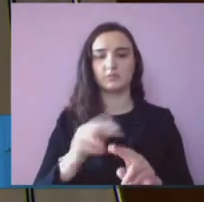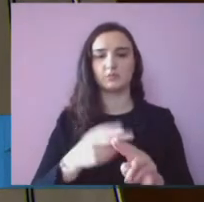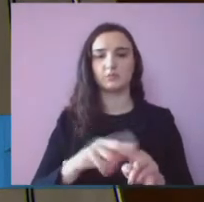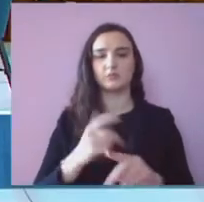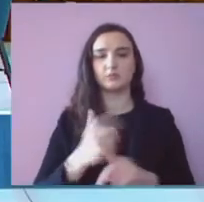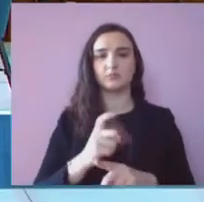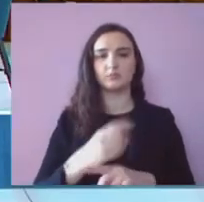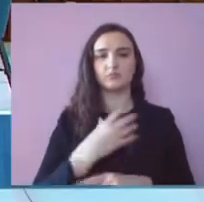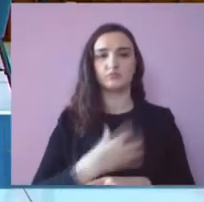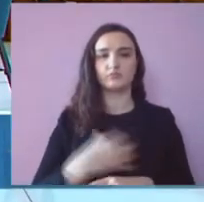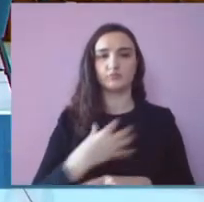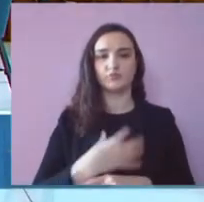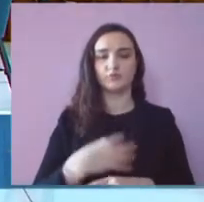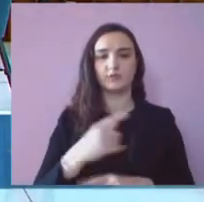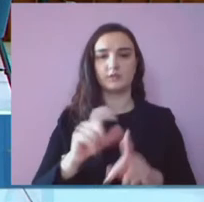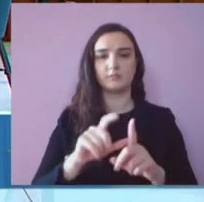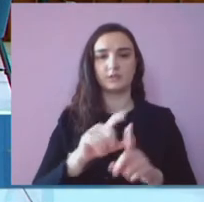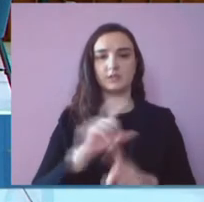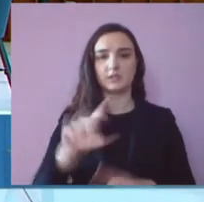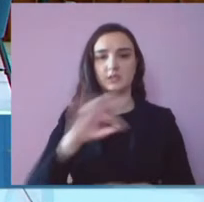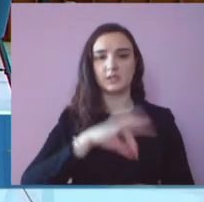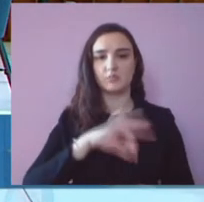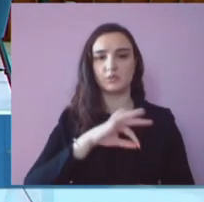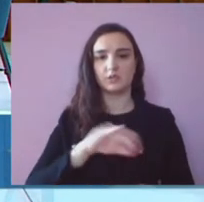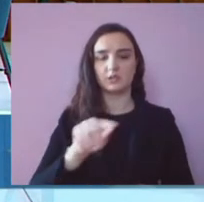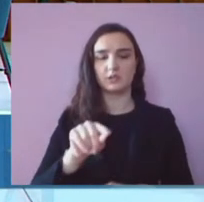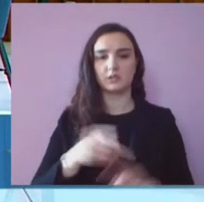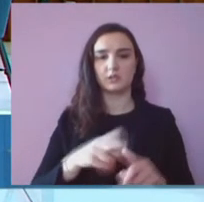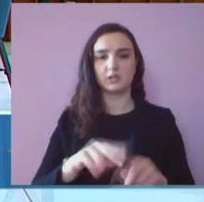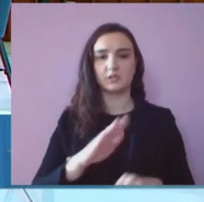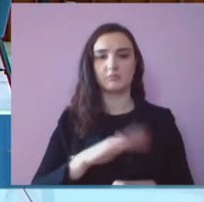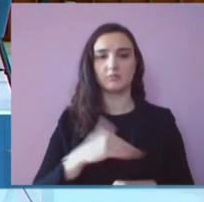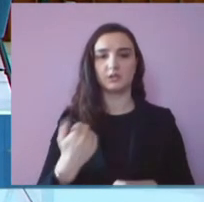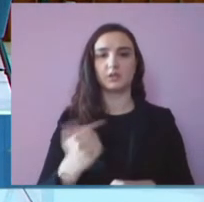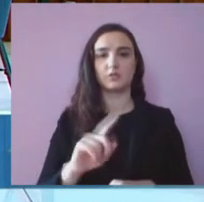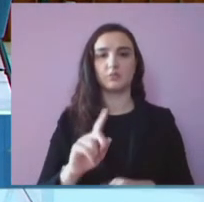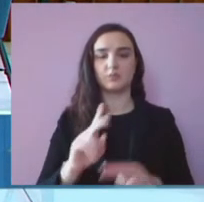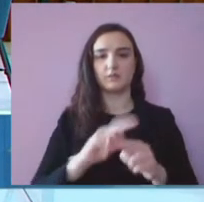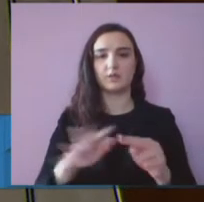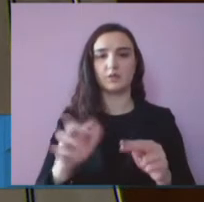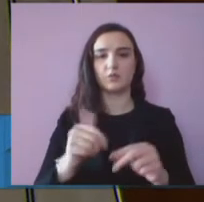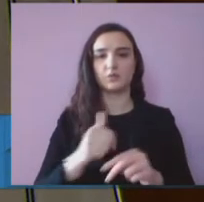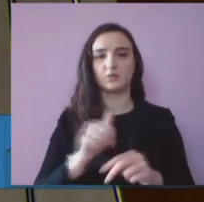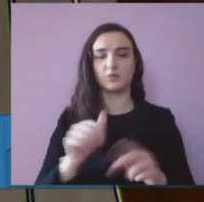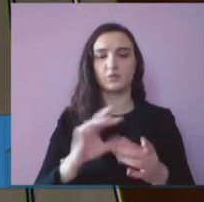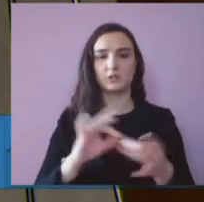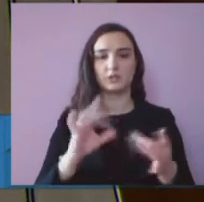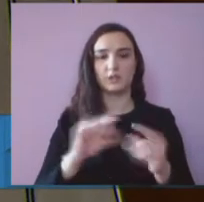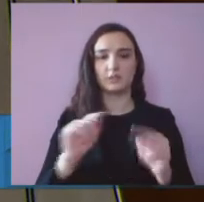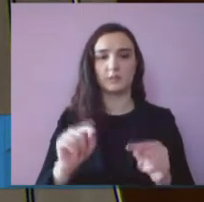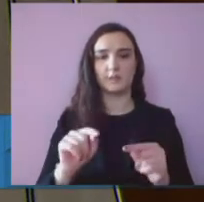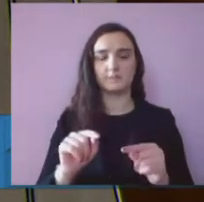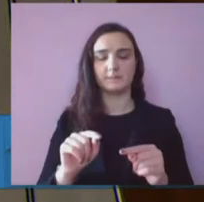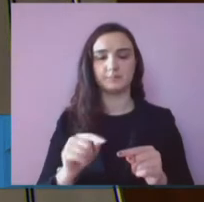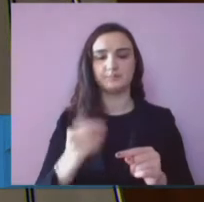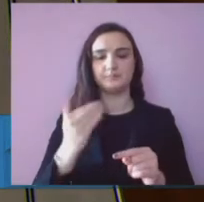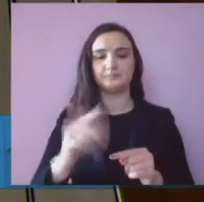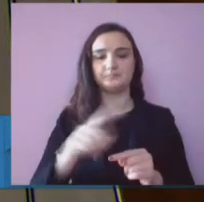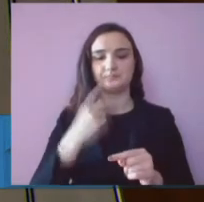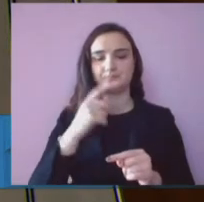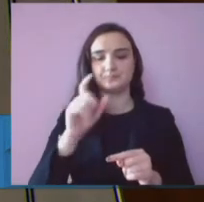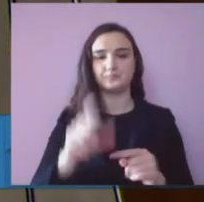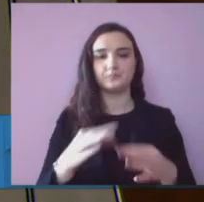მნიშვნელოვანი ფრაზა გამოიყენეთ, რომელიც არ მინდა რომ დავკარგოთ როგორც ზაფი. თქვენ ბრძანეთ